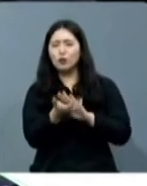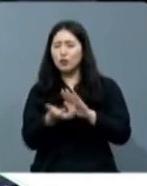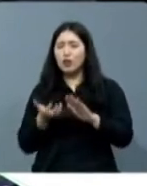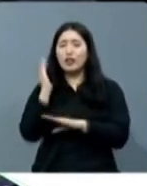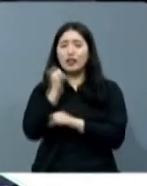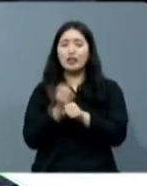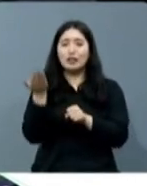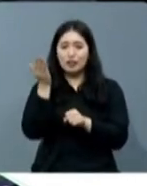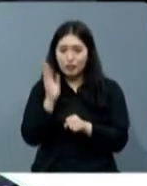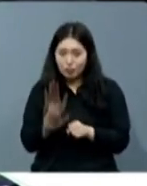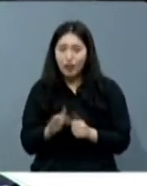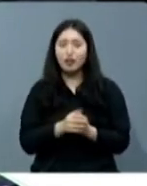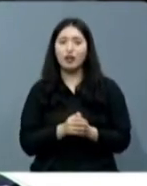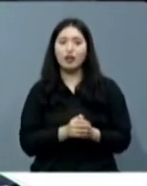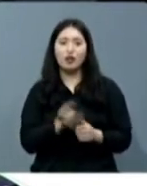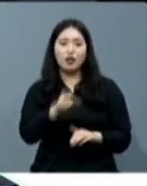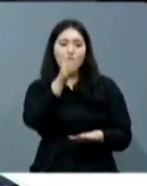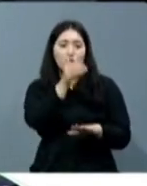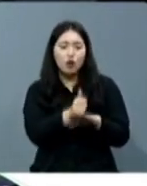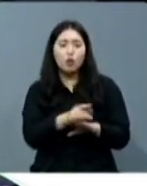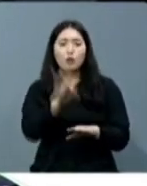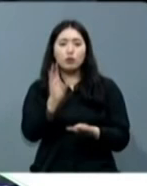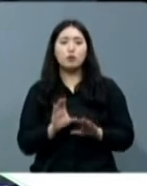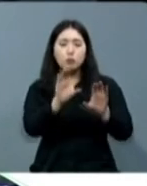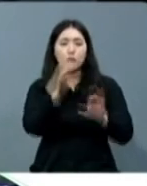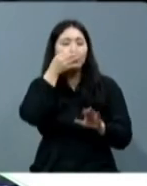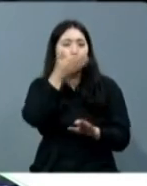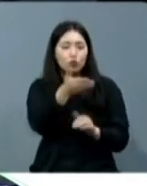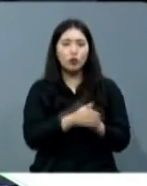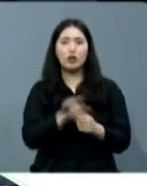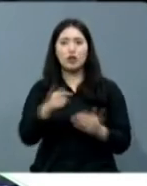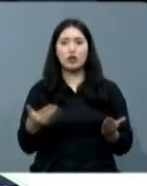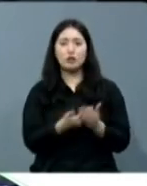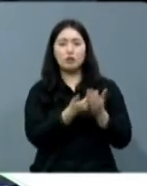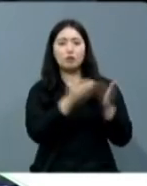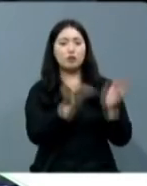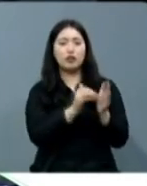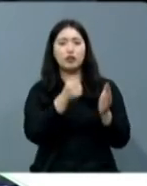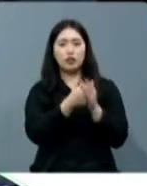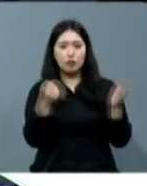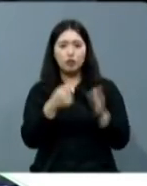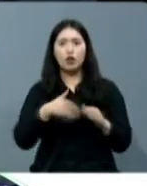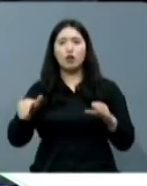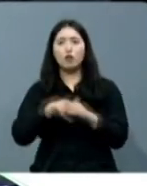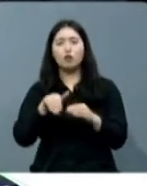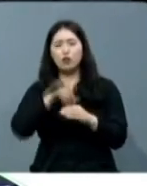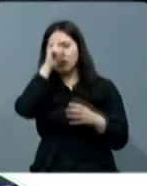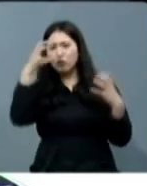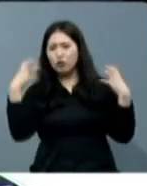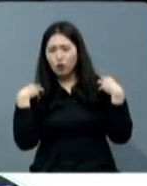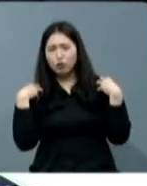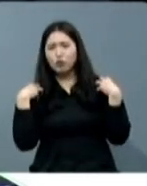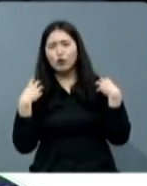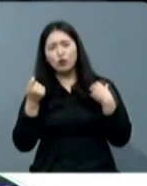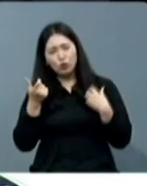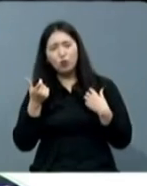어차피 투자의 결과인 걸 맨 앞에다 갖다 놓고 이것이 성장을 끈다 했기 때문에 저는 문재인 정부의 아류라고 보거든요. 어떻게 생각하십니까?